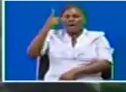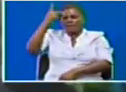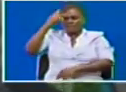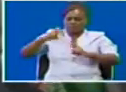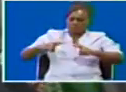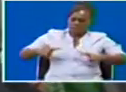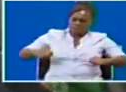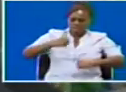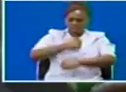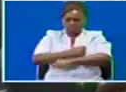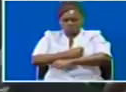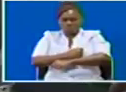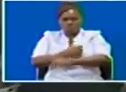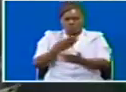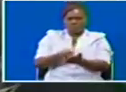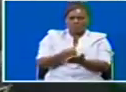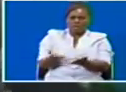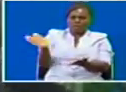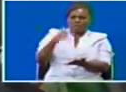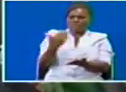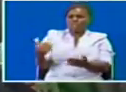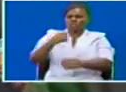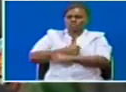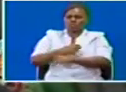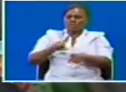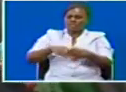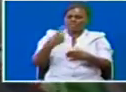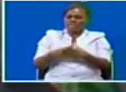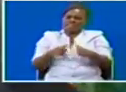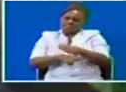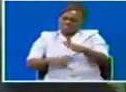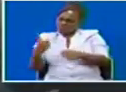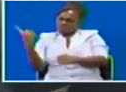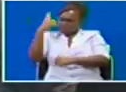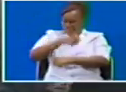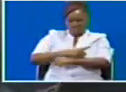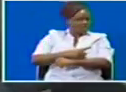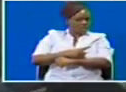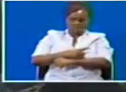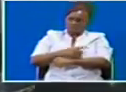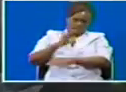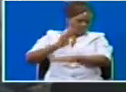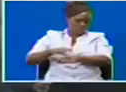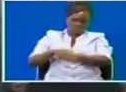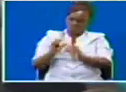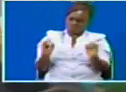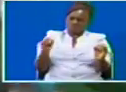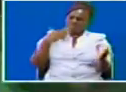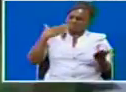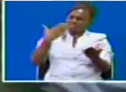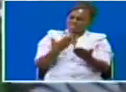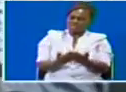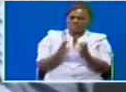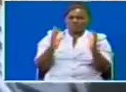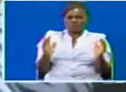wanatafuta school fees, wananunua vitu ndio ikuje kwa shule. Inakuja inachukuliwa tu siku moja. Hiyo si mzuri. Naam, asante sana. La